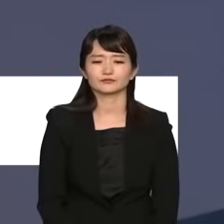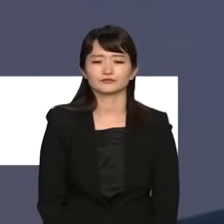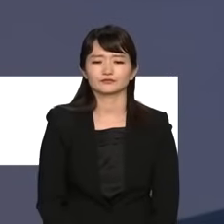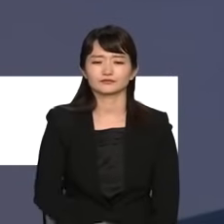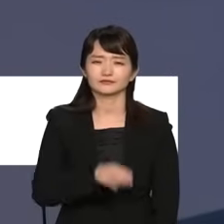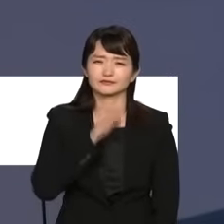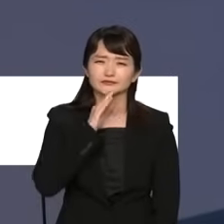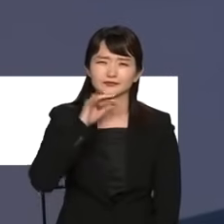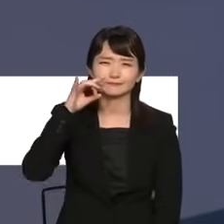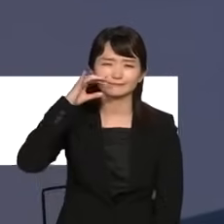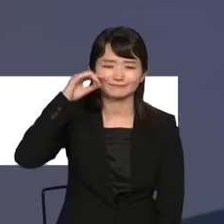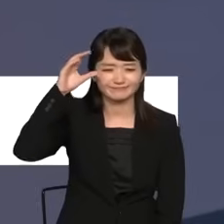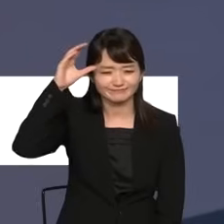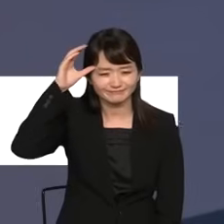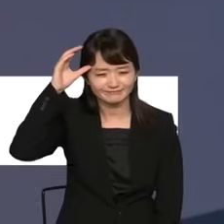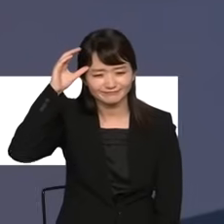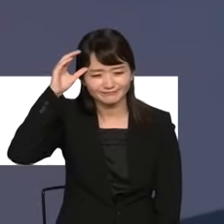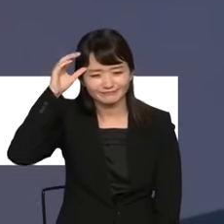那我觉得太多了。我也非常希望有机会再精进我的韩文，然后在韩国的作品里面能够有不一样的感觉，来呈现给韩国观众。我很好奇。